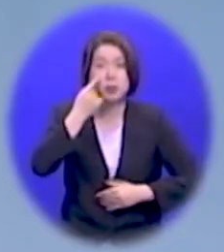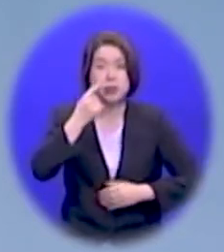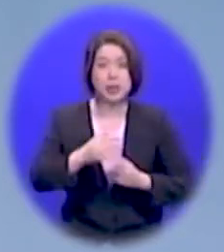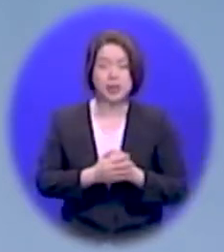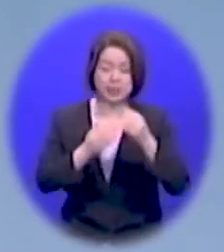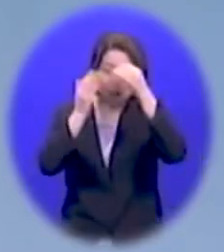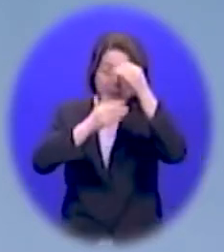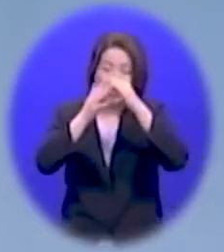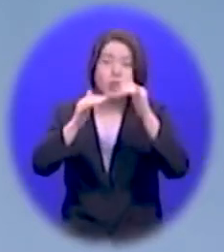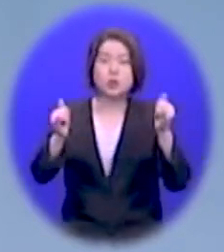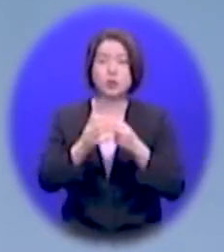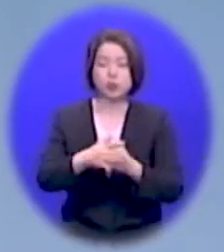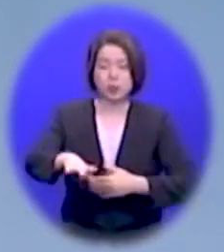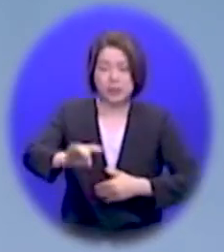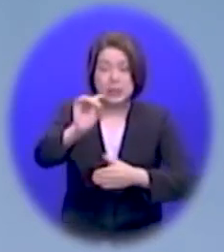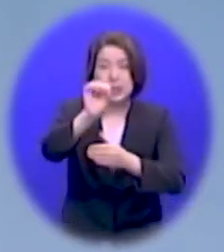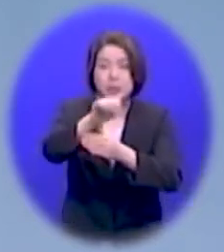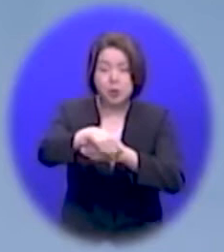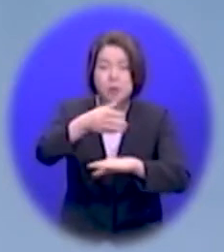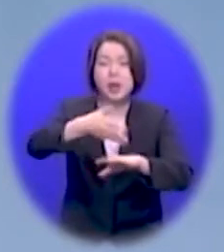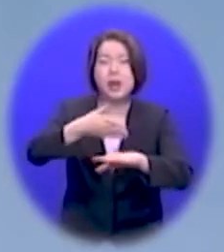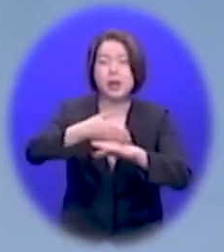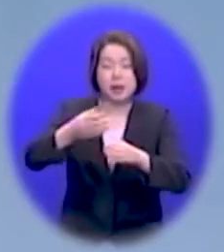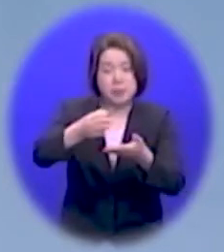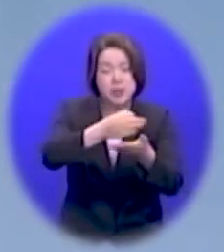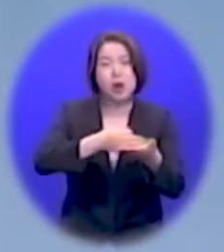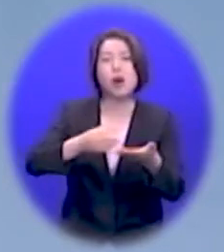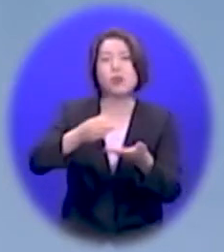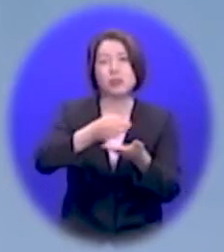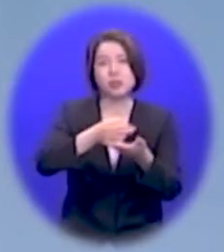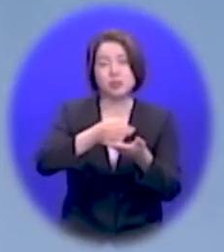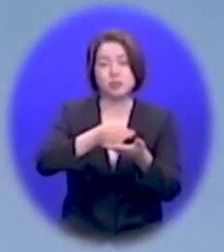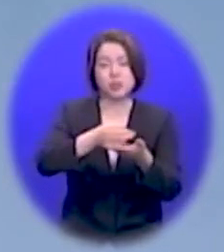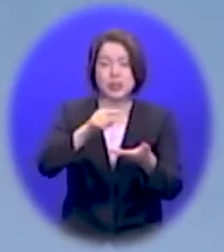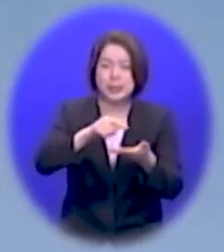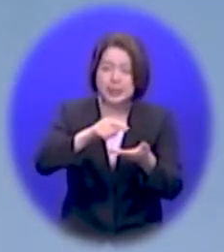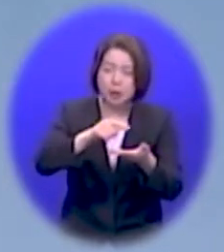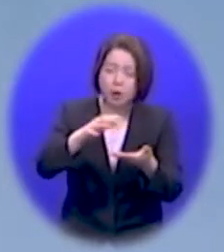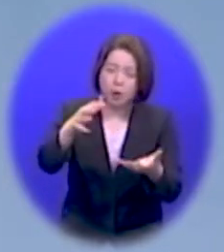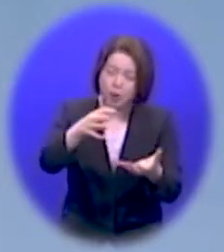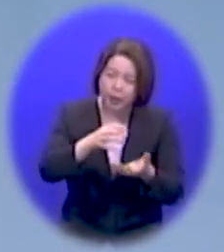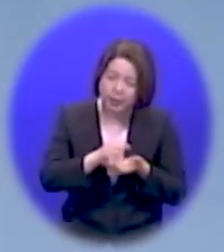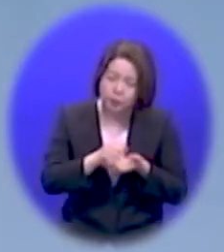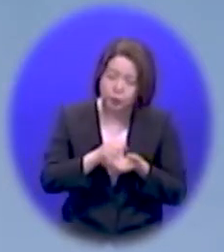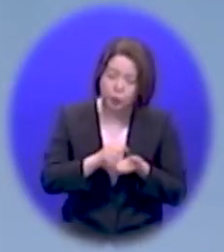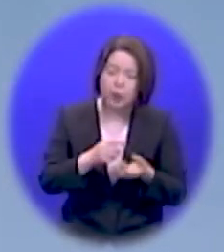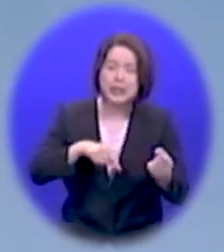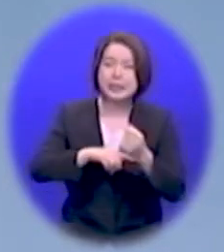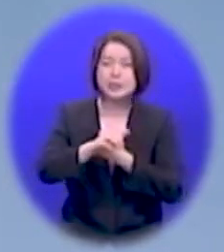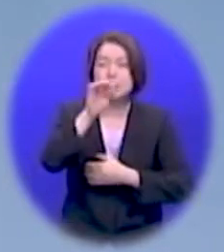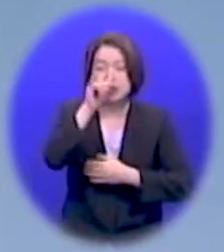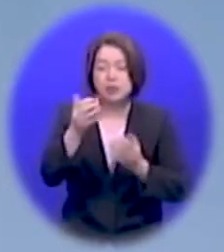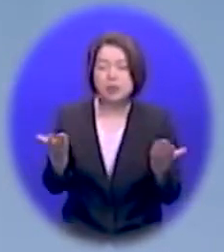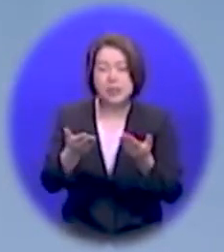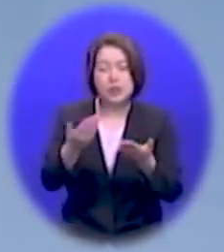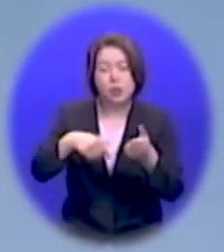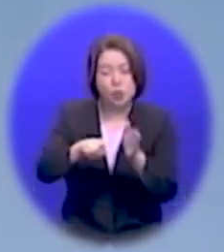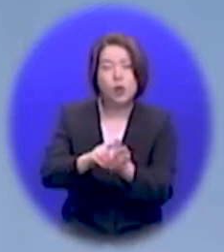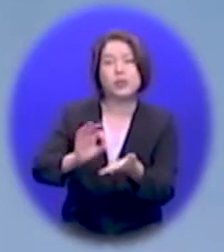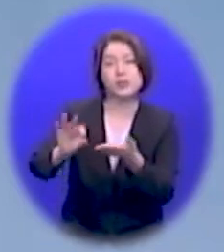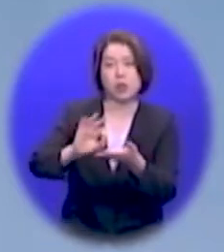성도들의 첫 열매 감사헌금 인데 이걸 뭔가 의미 있는 일을 위해 씁시다 그래서